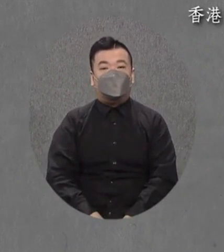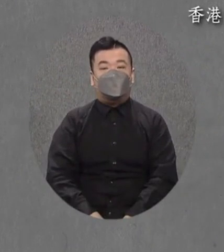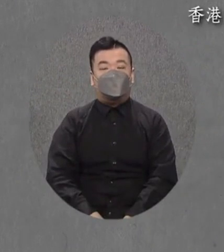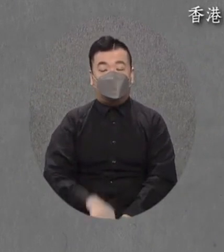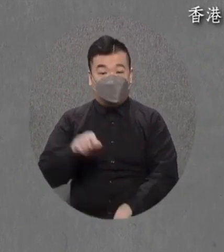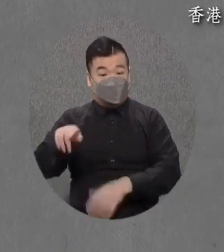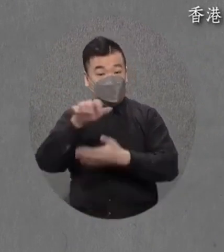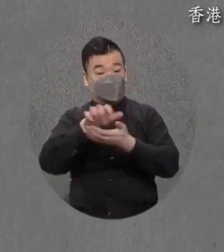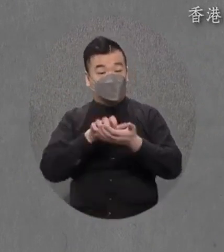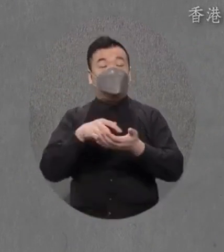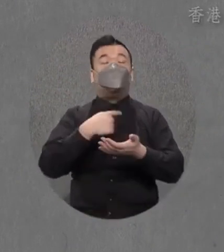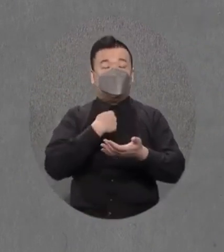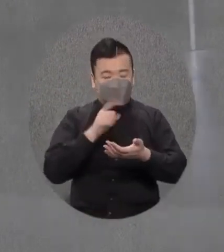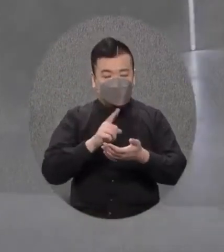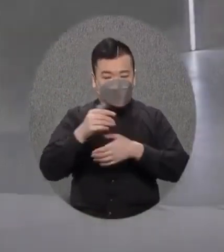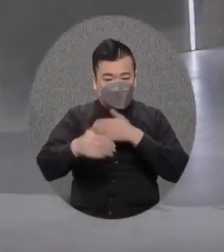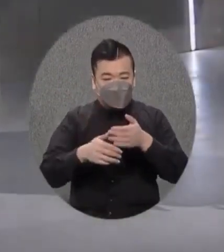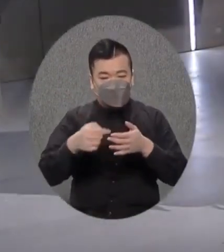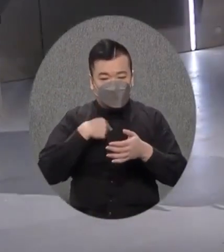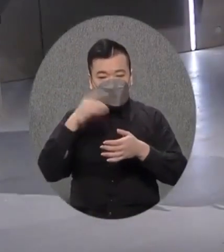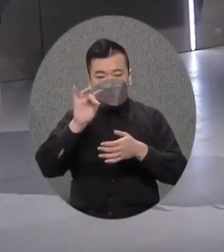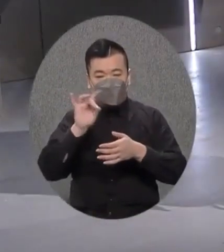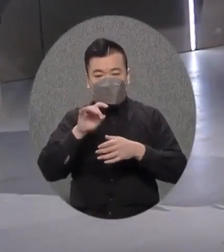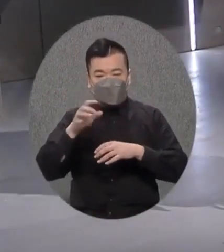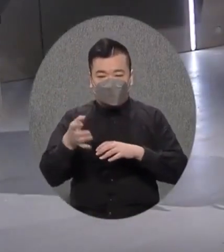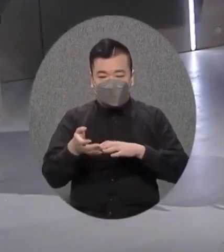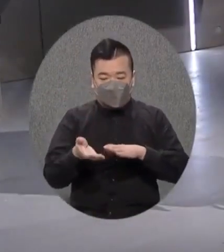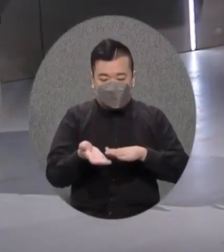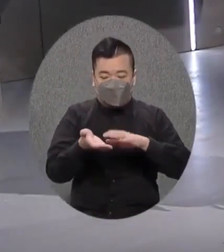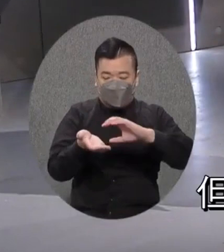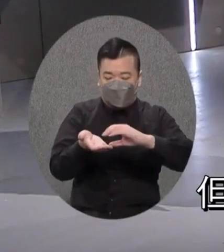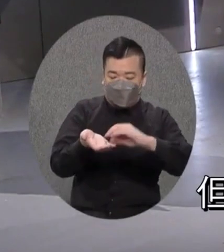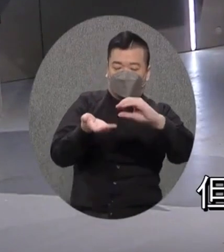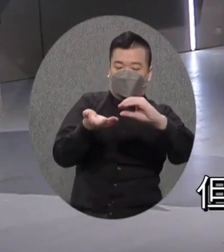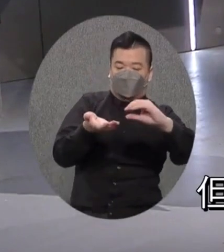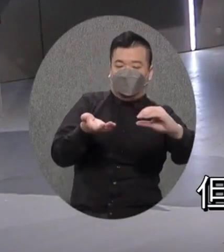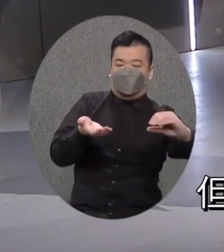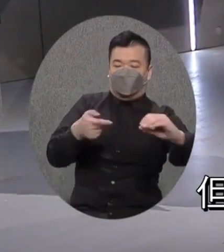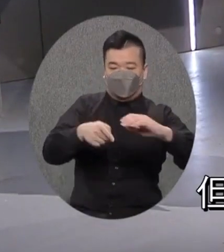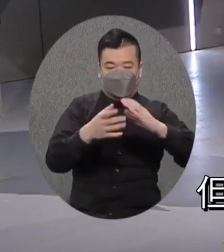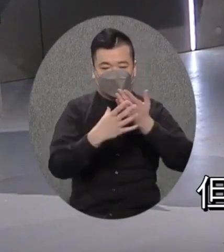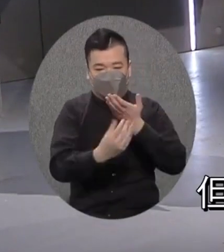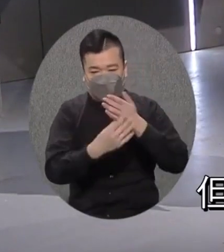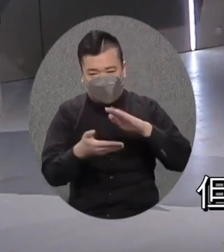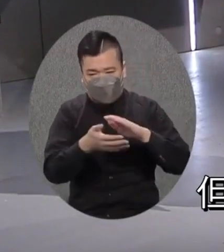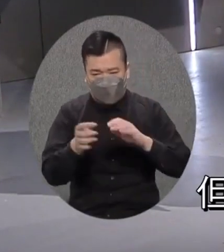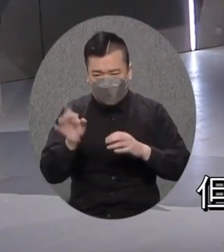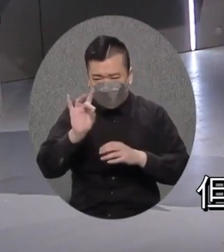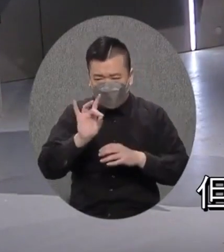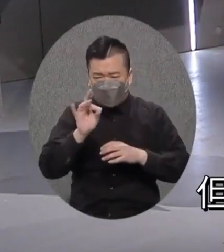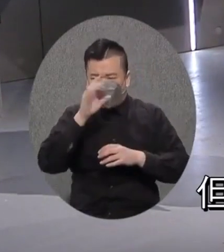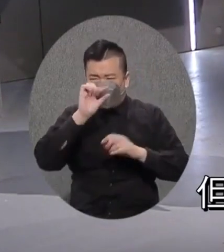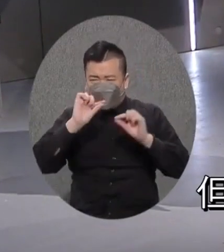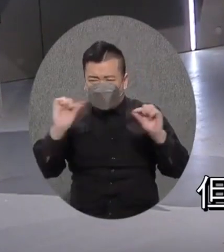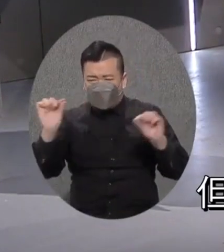打印機會需要有一個步驟叫做擔紙，即係將張紙攞起咗佢。咁但係宣紙咁薄咁透明嘅時候，係